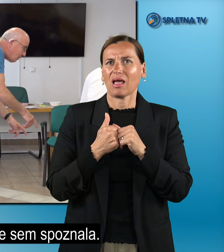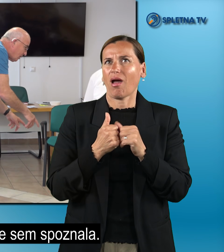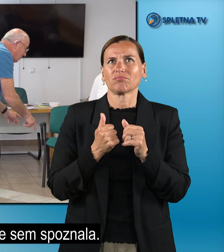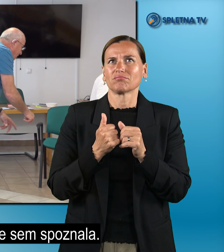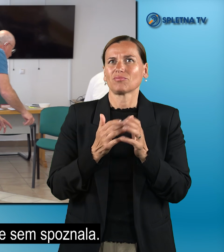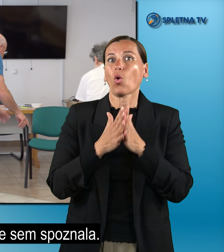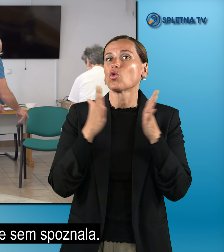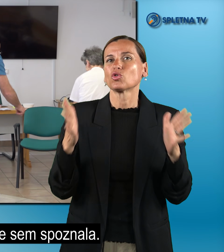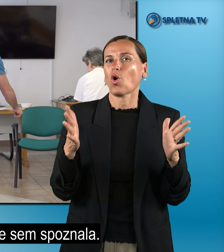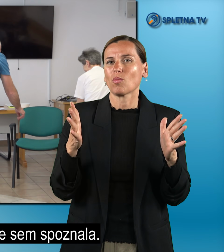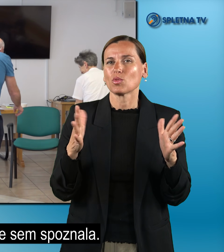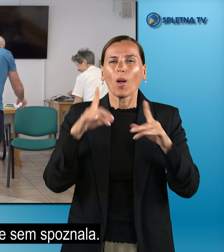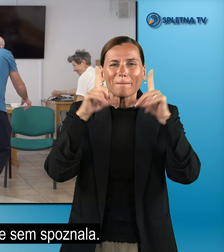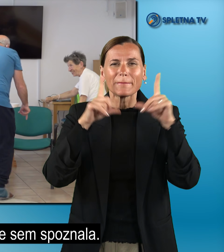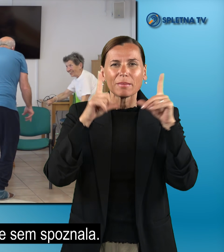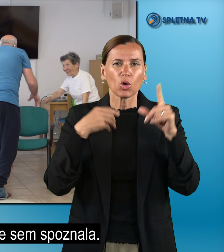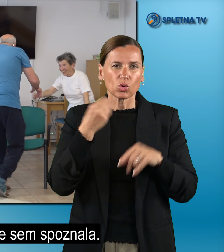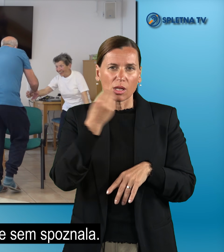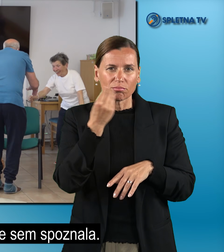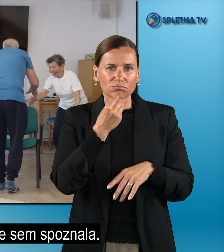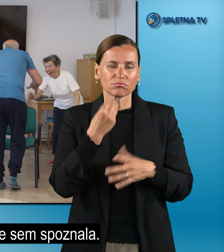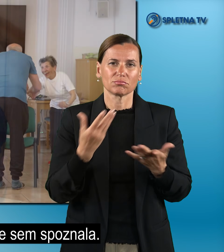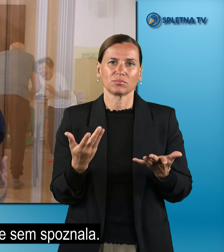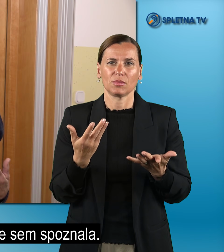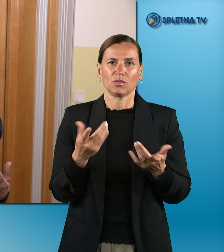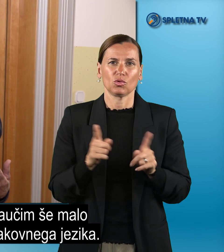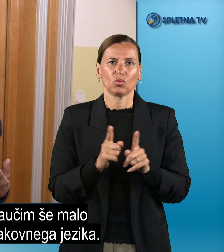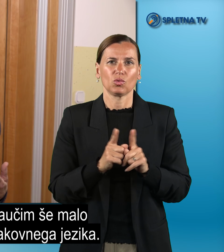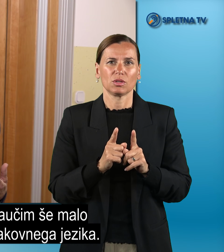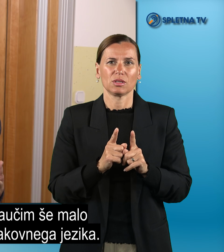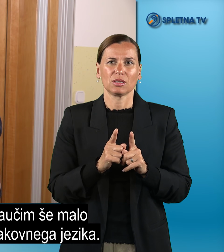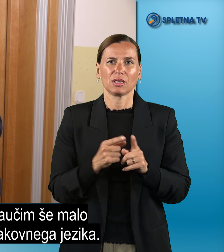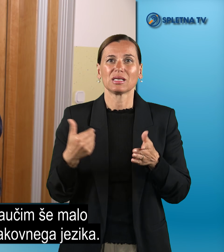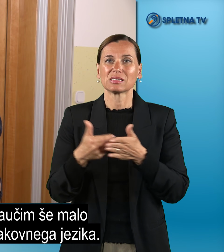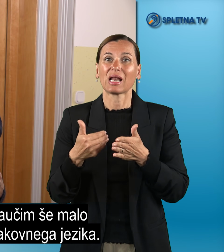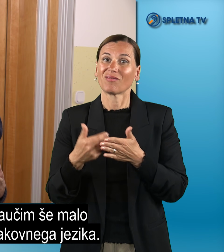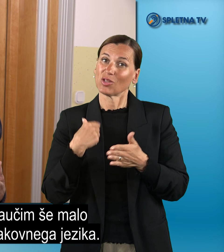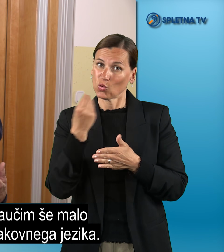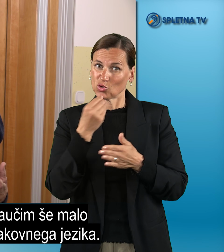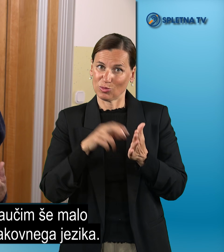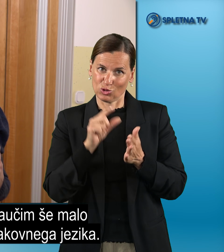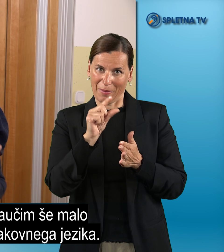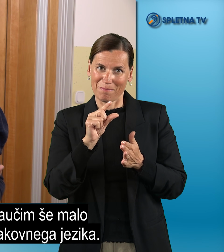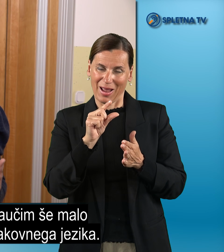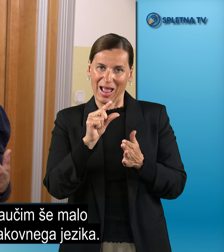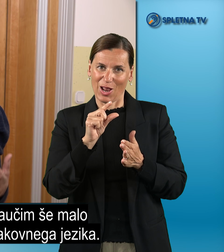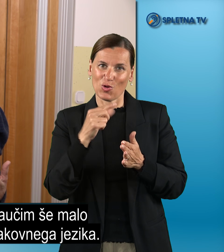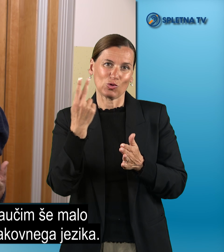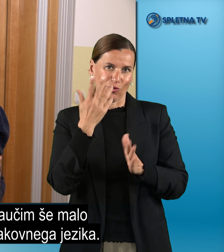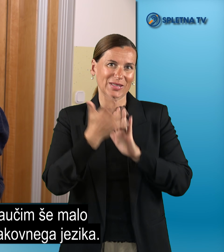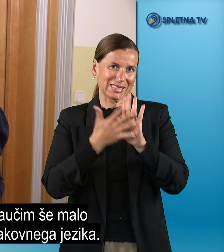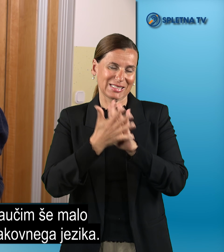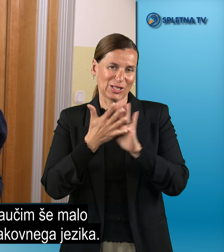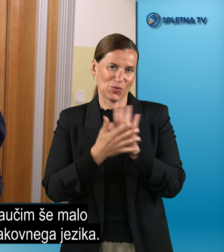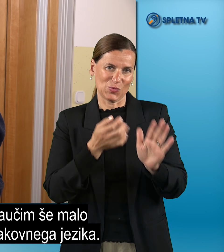Ogromna mimiko sem spoznala. Počasi tudi zraven se učim še malo slovenski